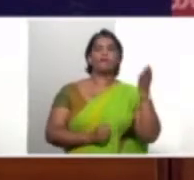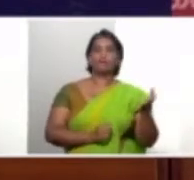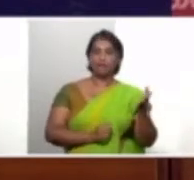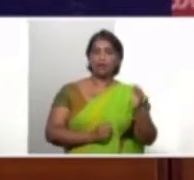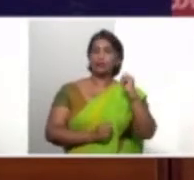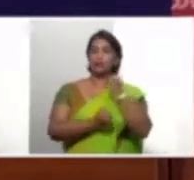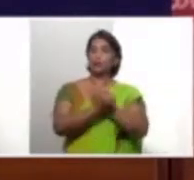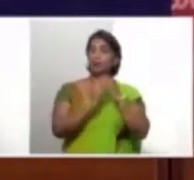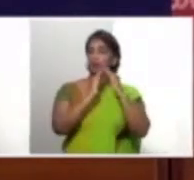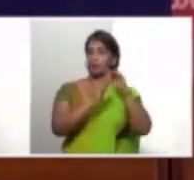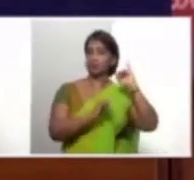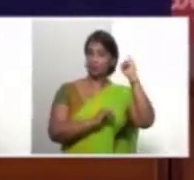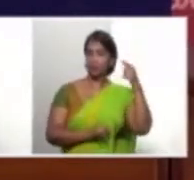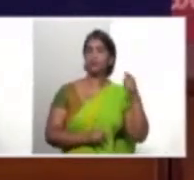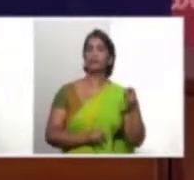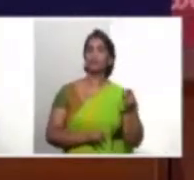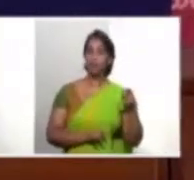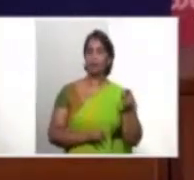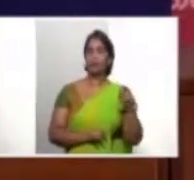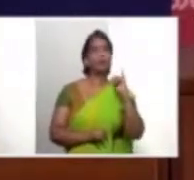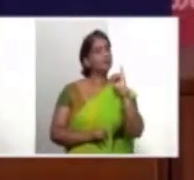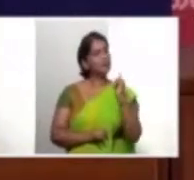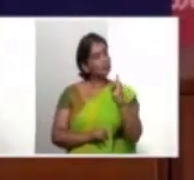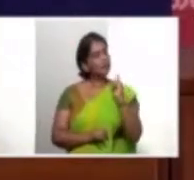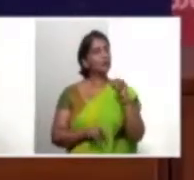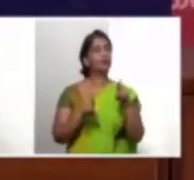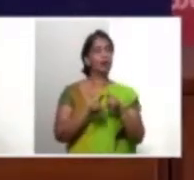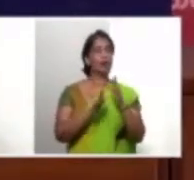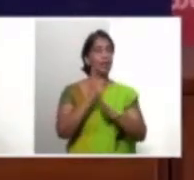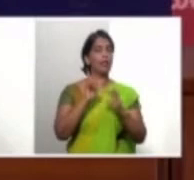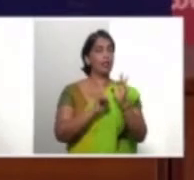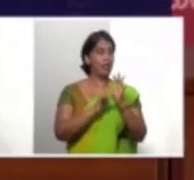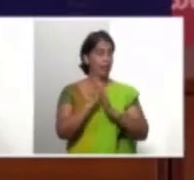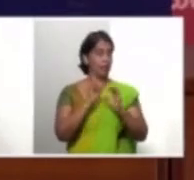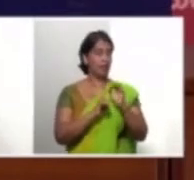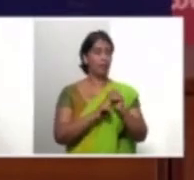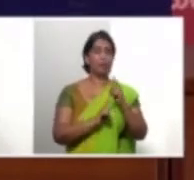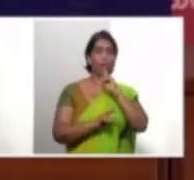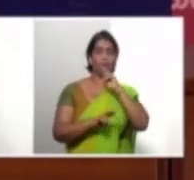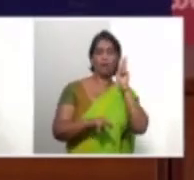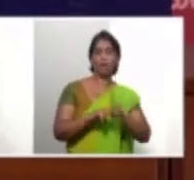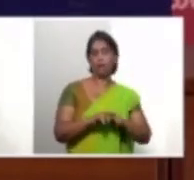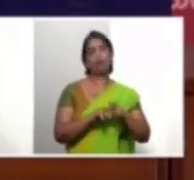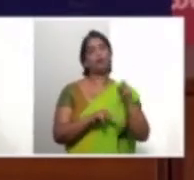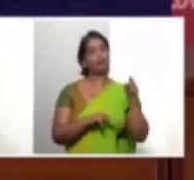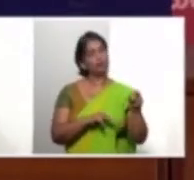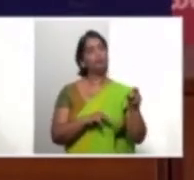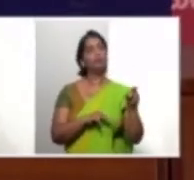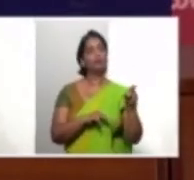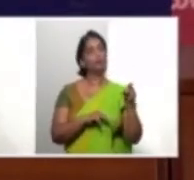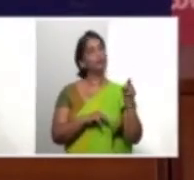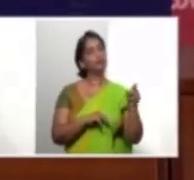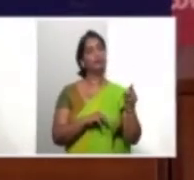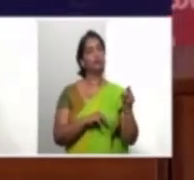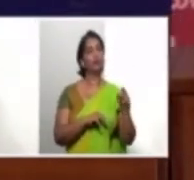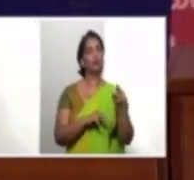පොලිස් ස්ථානාධිපතිවරු සමහර හිටපු ඇමතිවරින්ගේ ඉතා සමීපය ඔවුන්ට තියෙන